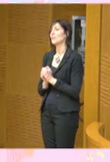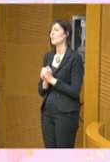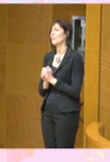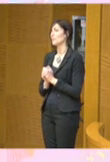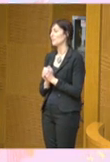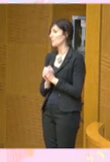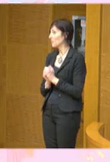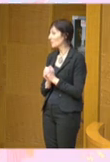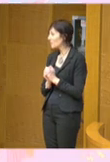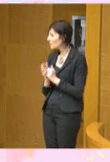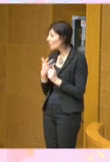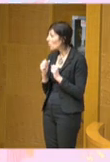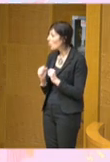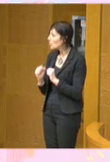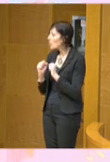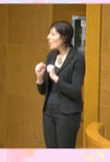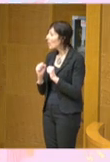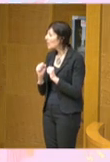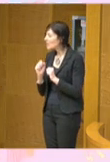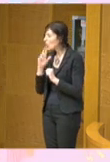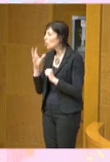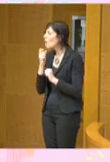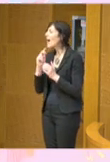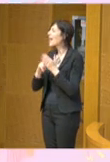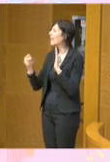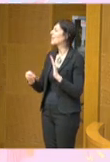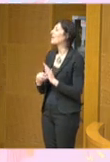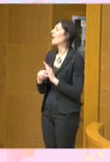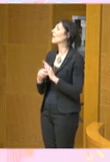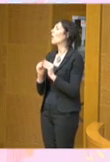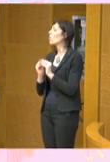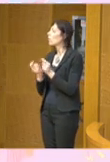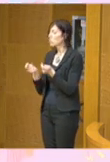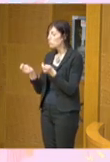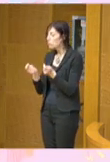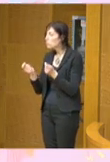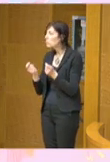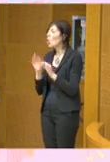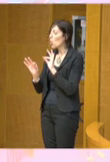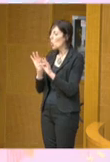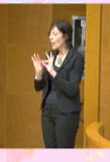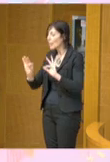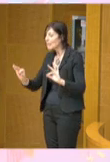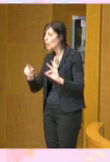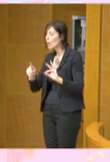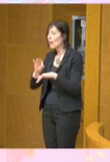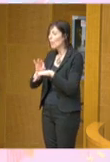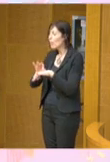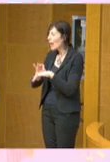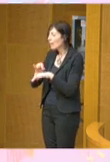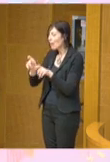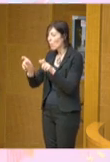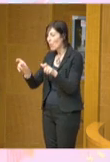Dare più possibilità di trovare ruoli adatti nel lavoro a qualunque disabilità. Avere più cure disponibili ed efficaci per le malattie